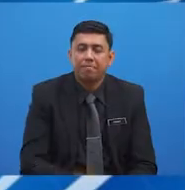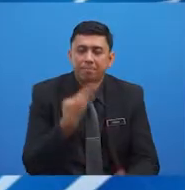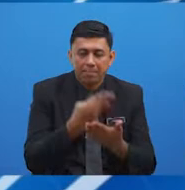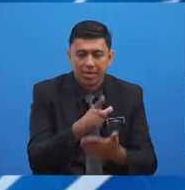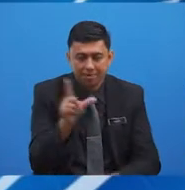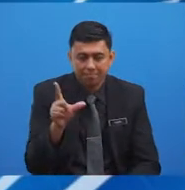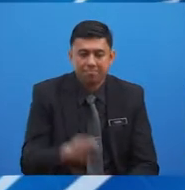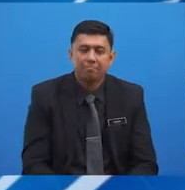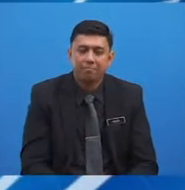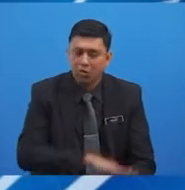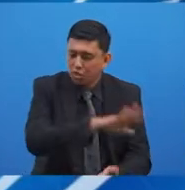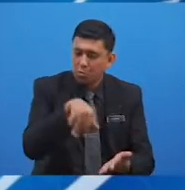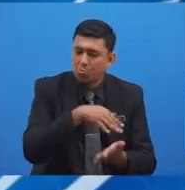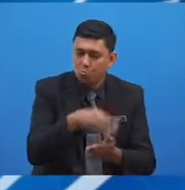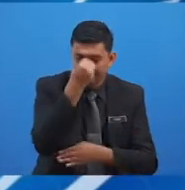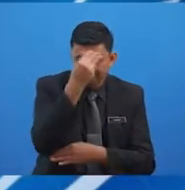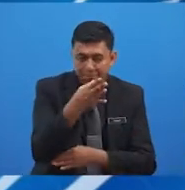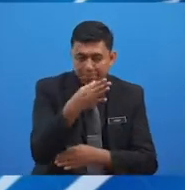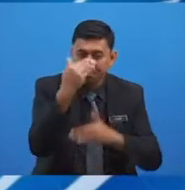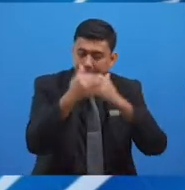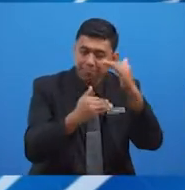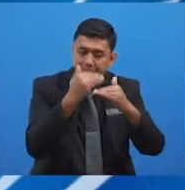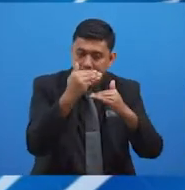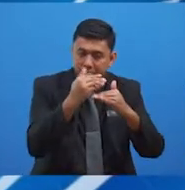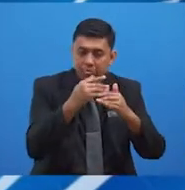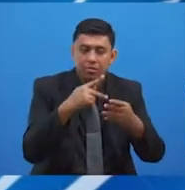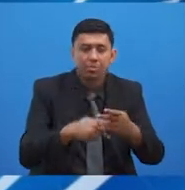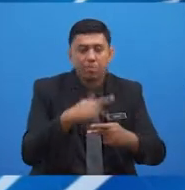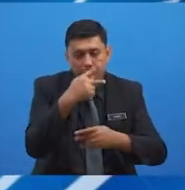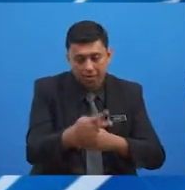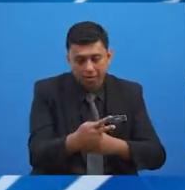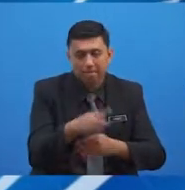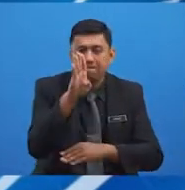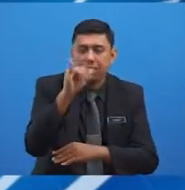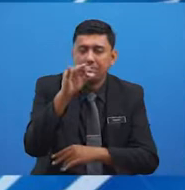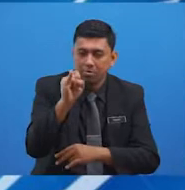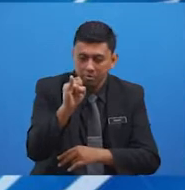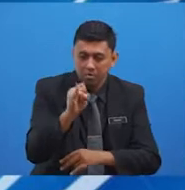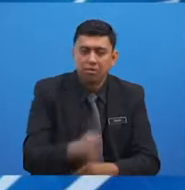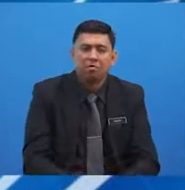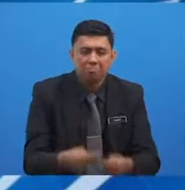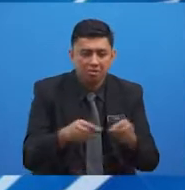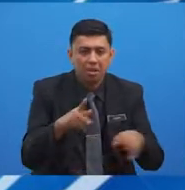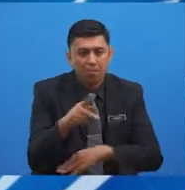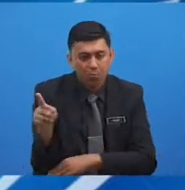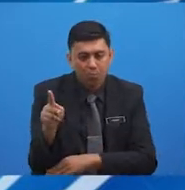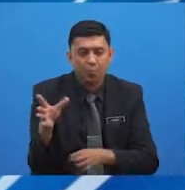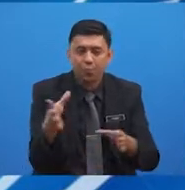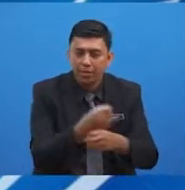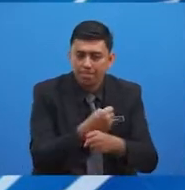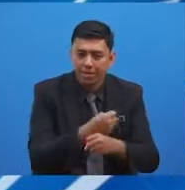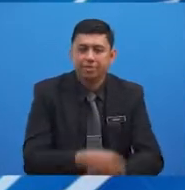Baiklah. Semua maklumat untuk membina program kalkulator BMI telah pun kita